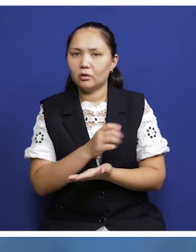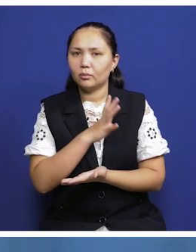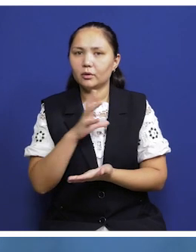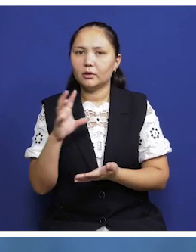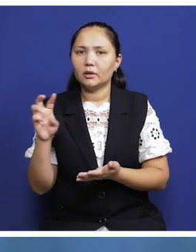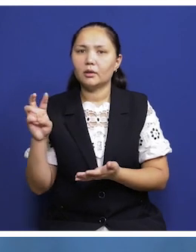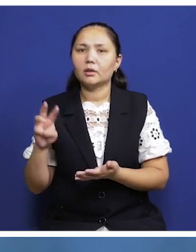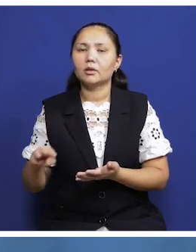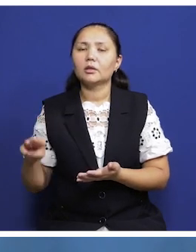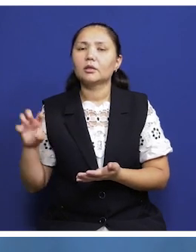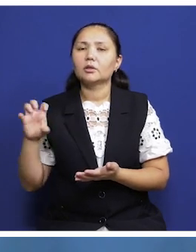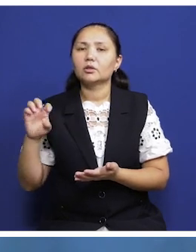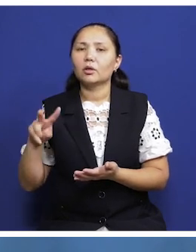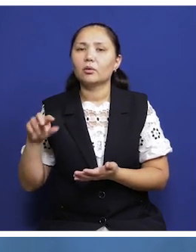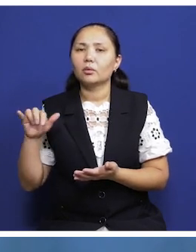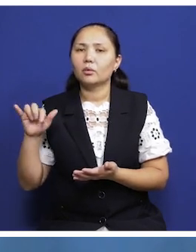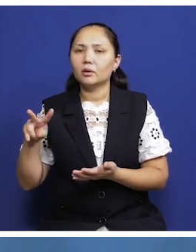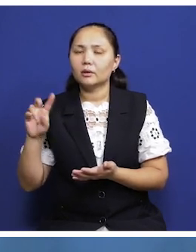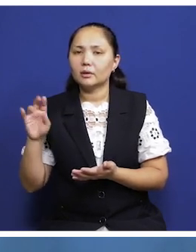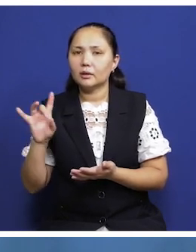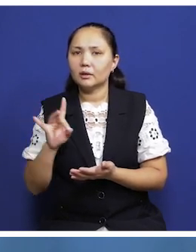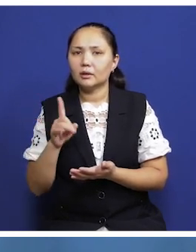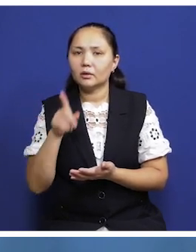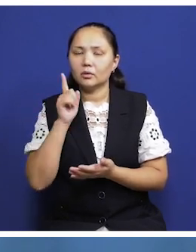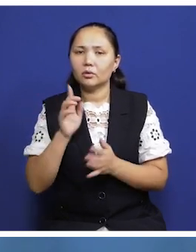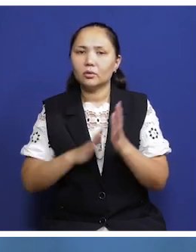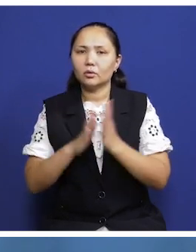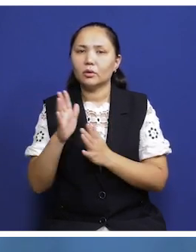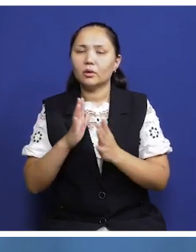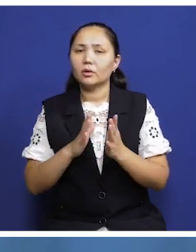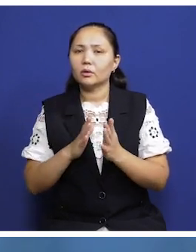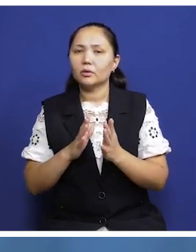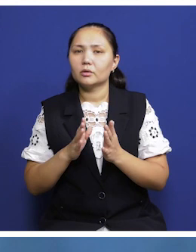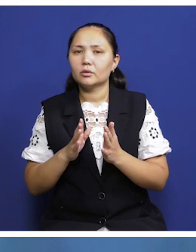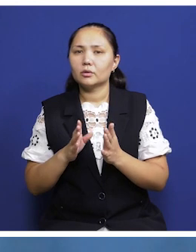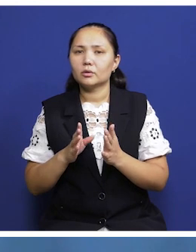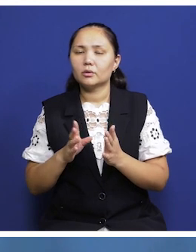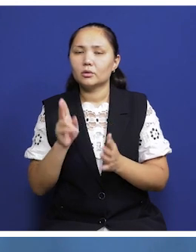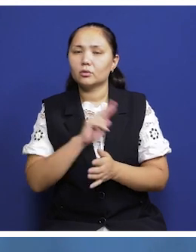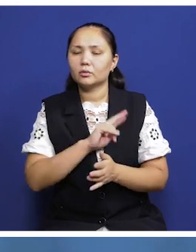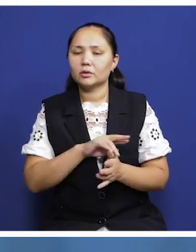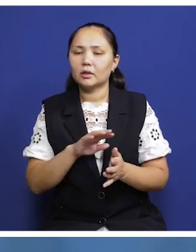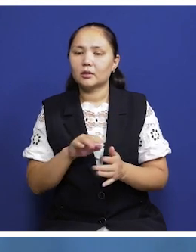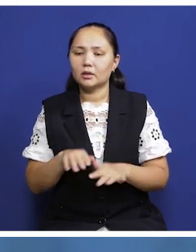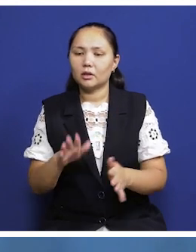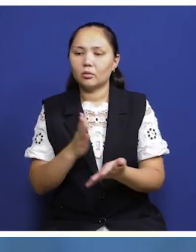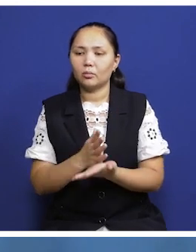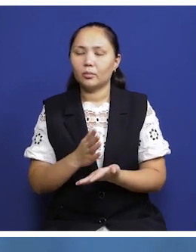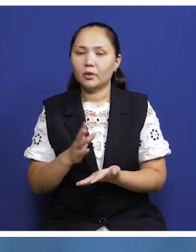темір автокөлік жолы бойында көгалдандыру және күтіп ұстау жұмыстары жүргізіледі. Отырар ауданына